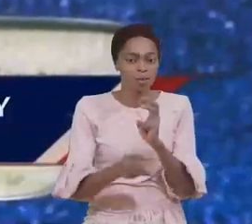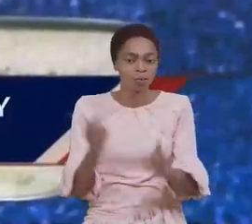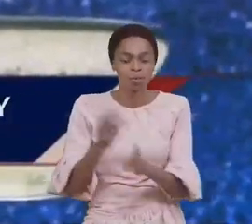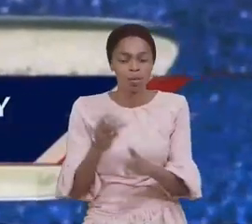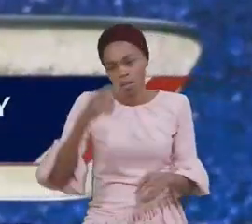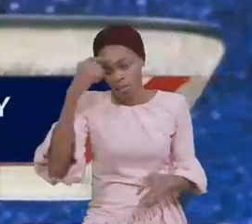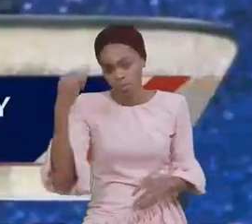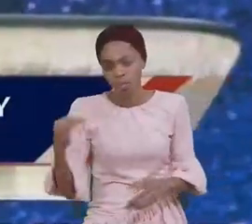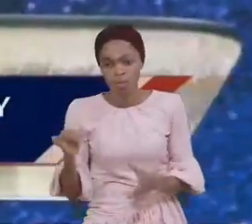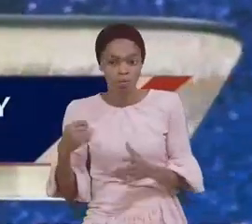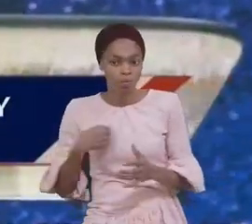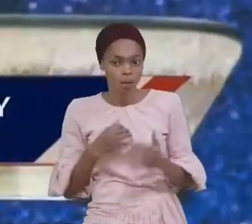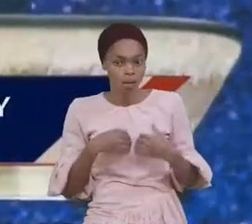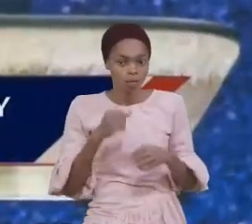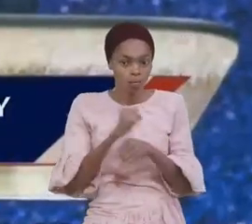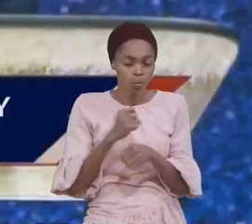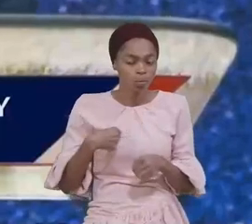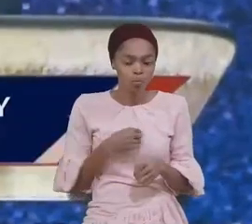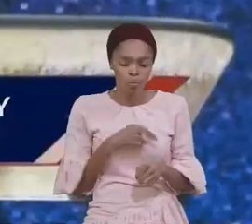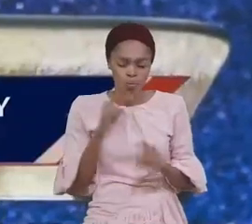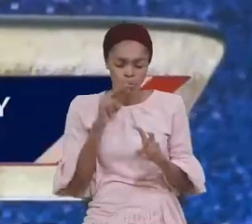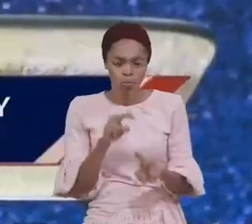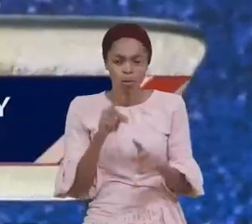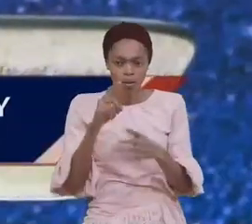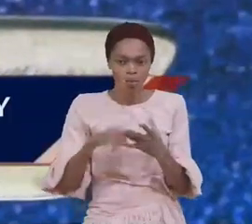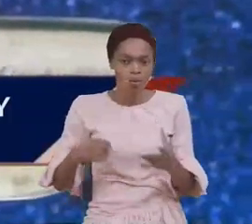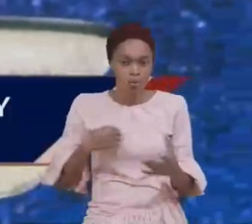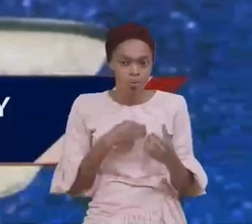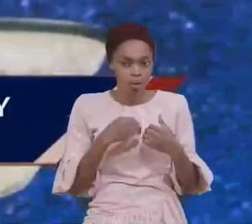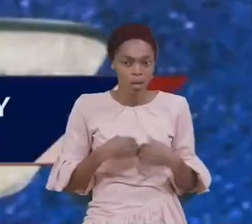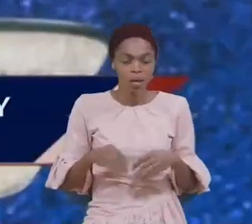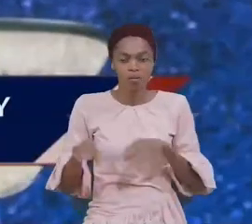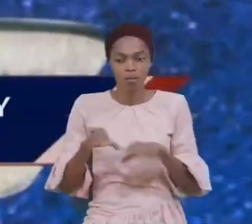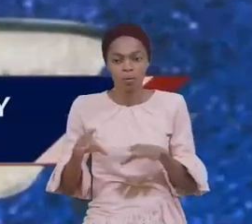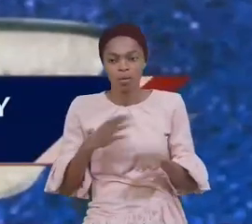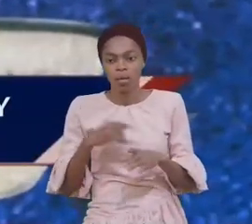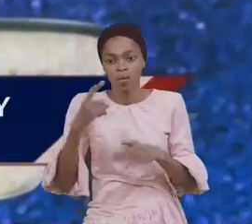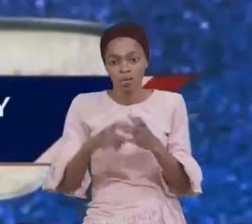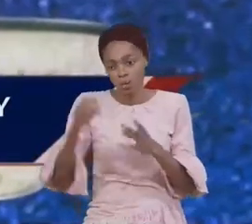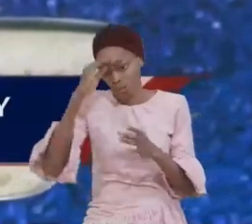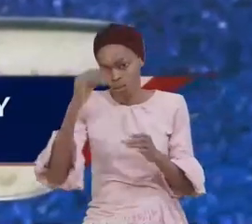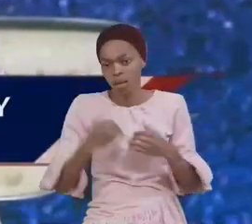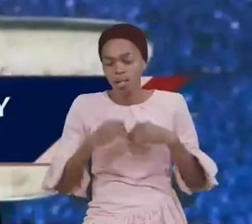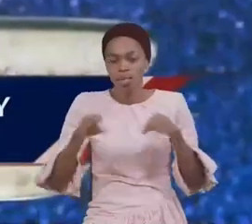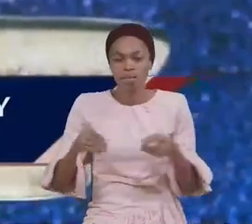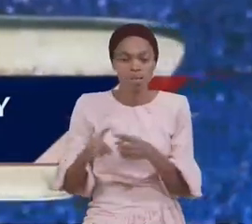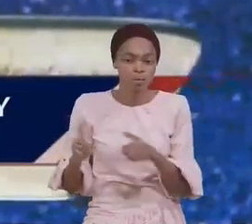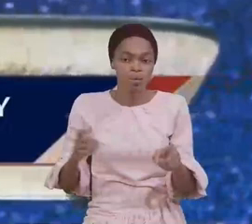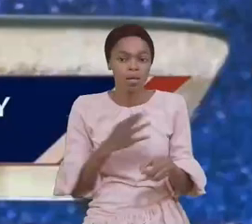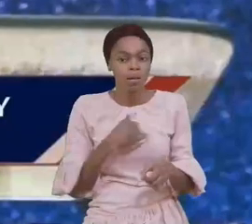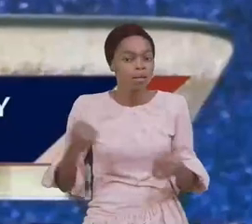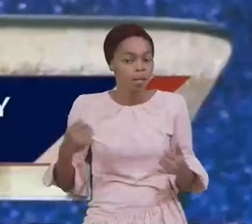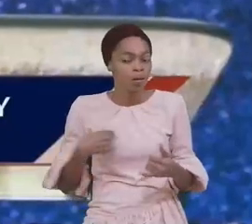commission. On a vu ce qu'ils ont fait dans la commission que Dieu leur a donnée. Et maintenant, on considère comment nous allons accomplir